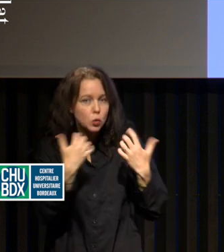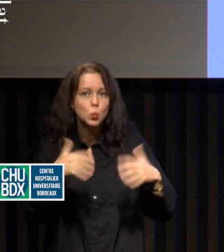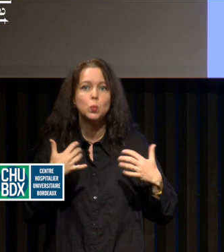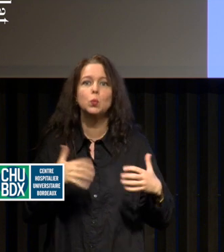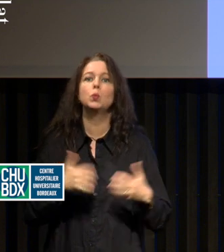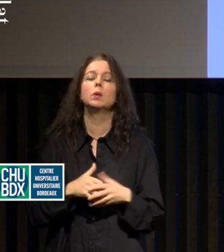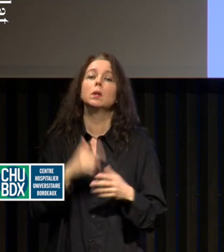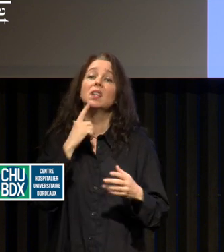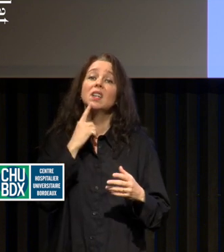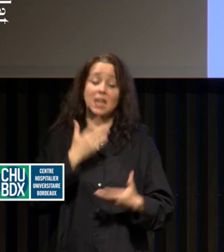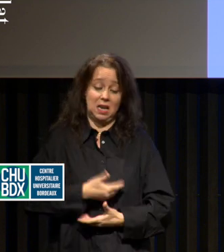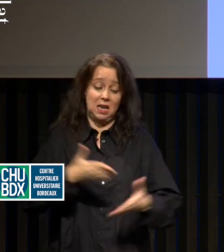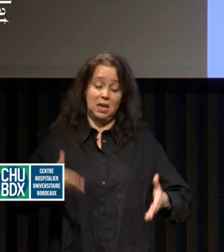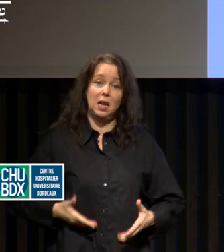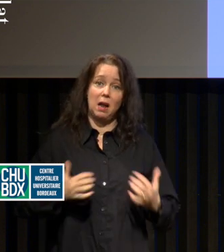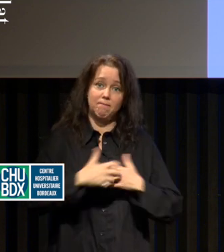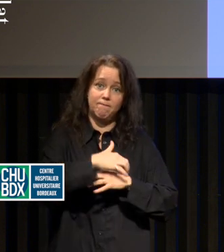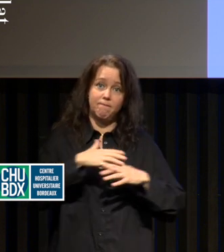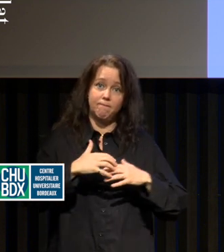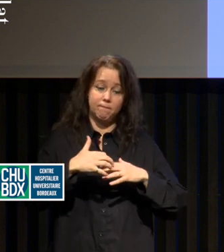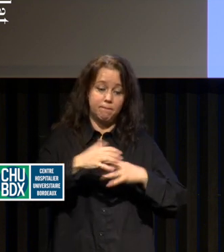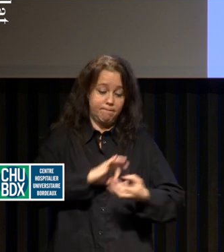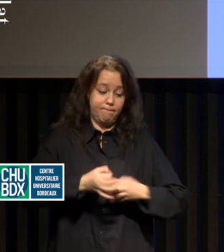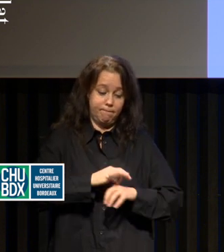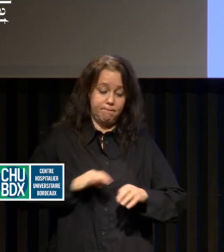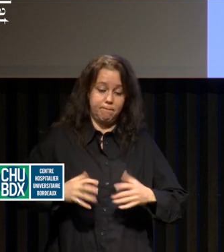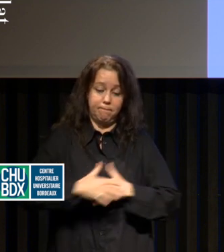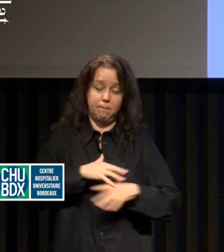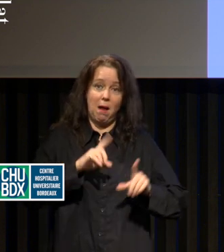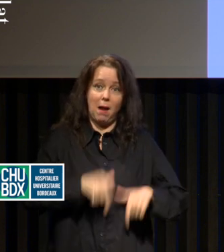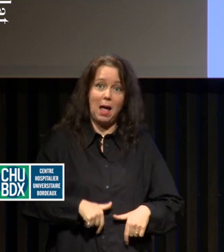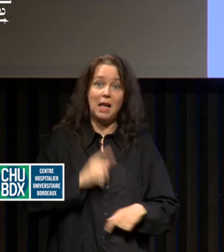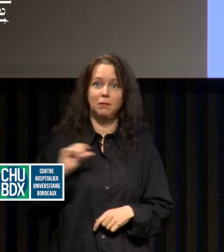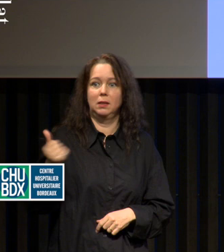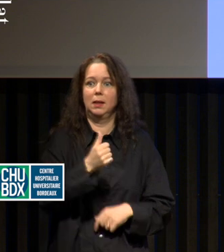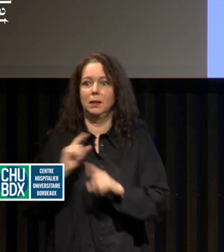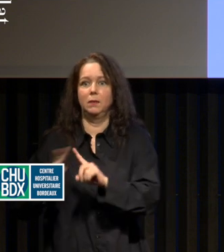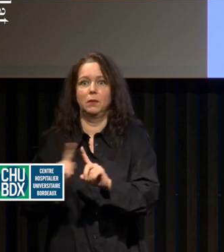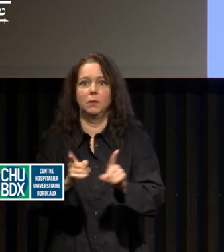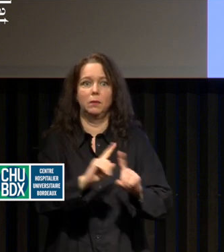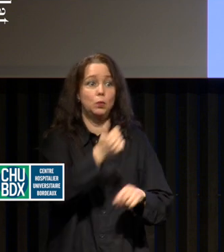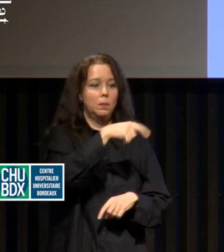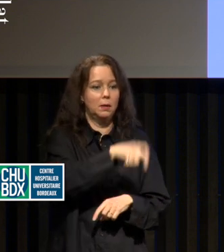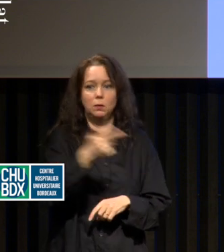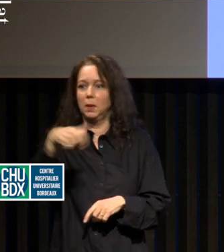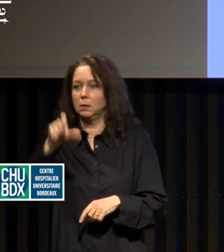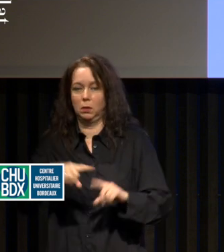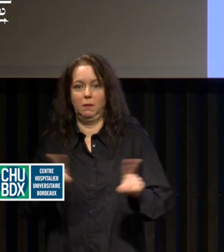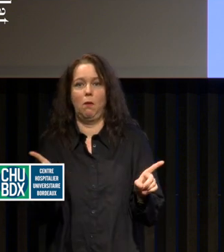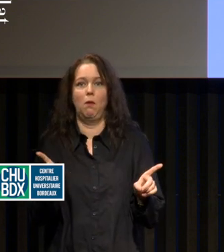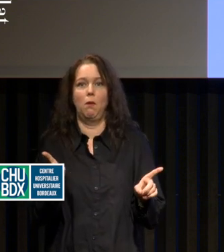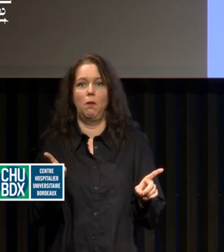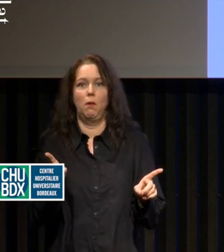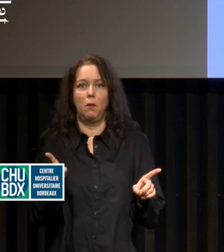le microbiote intestinal, comme chacun d'entre vous dans cette pièce, il est différent d'une personne à une autre. Et on verra même qu'il est